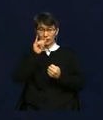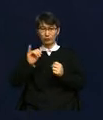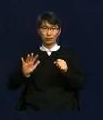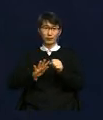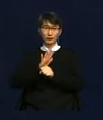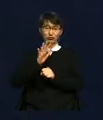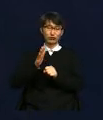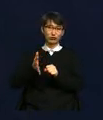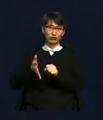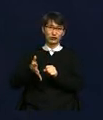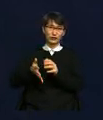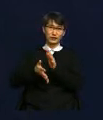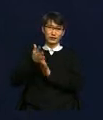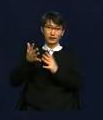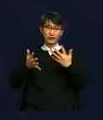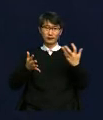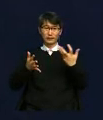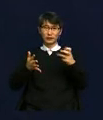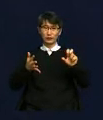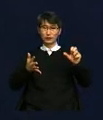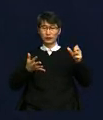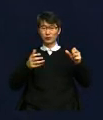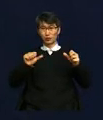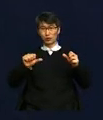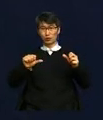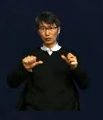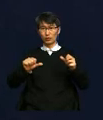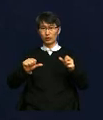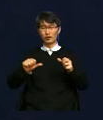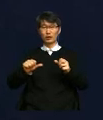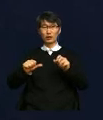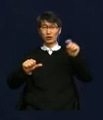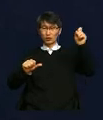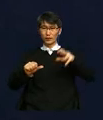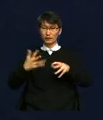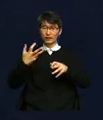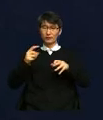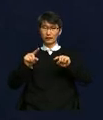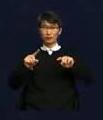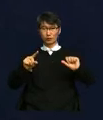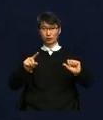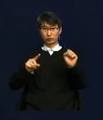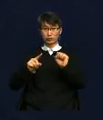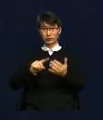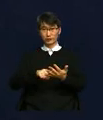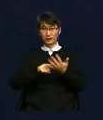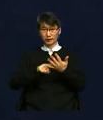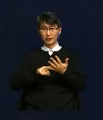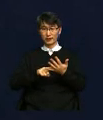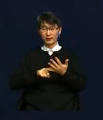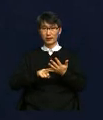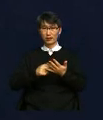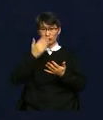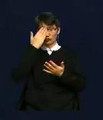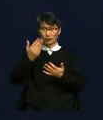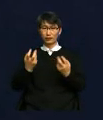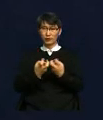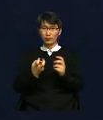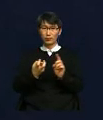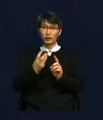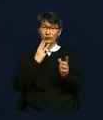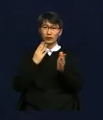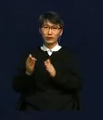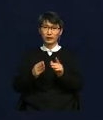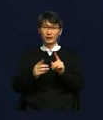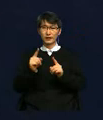파주시 85.5%, 고양시 81.5% 순으로 나타났습니다. 무료화 방안으로 거론되는